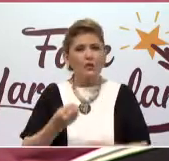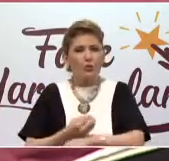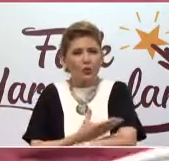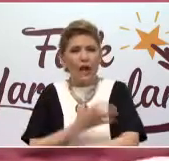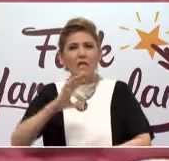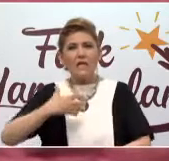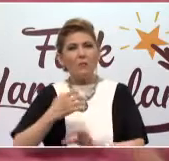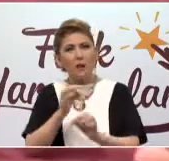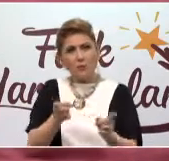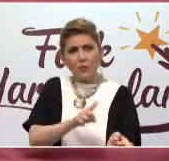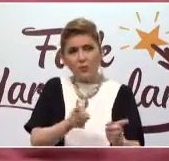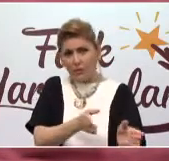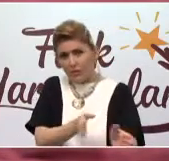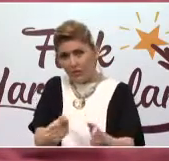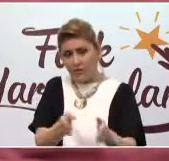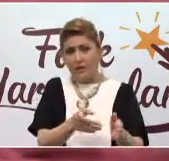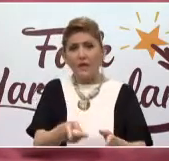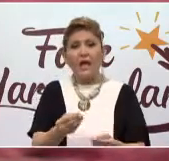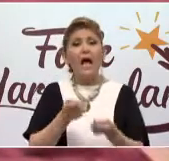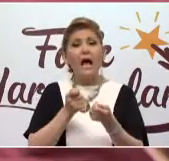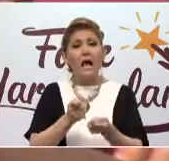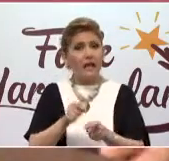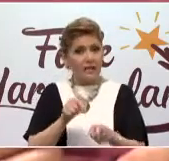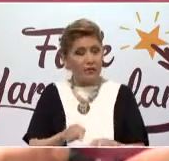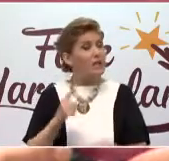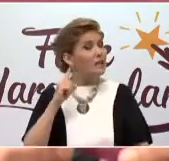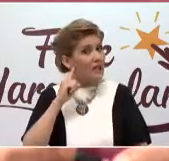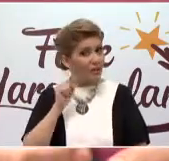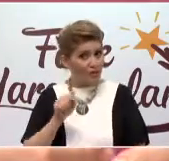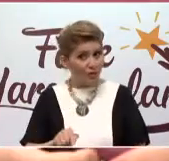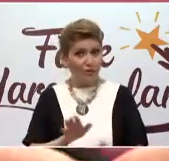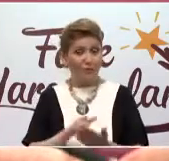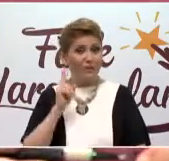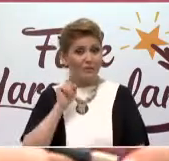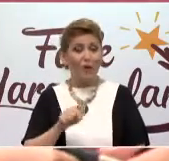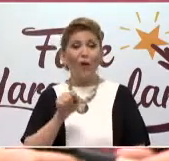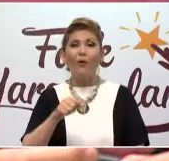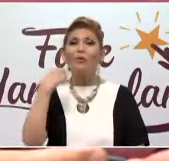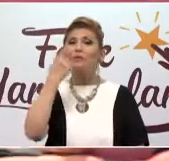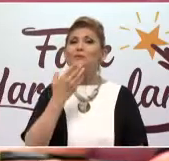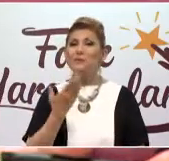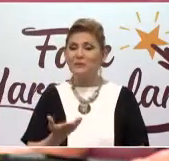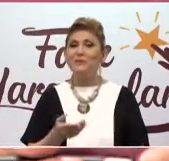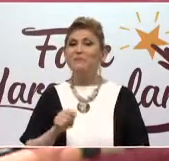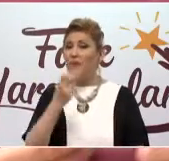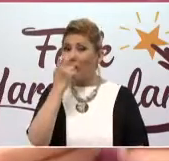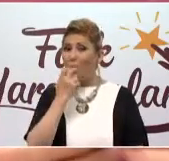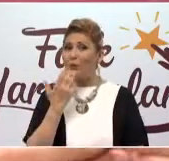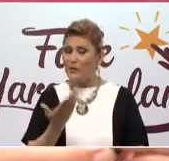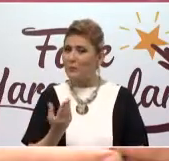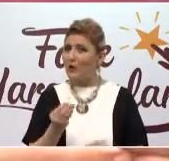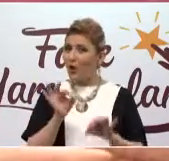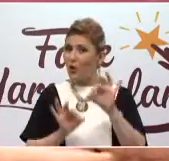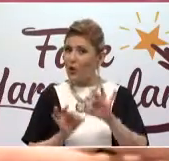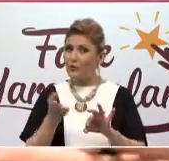anlamıyla yönlendirebilme kapasitesine sahip. Eğitilebiliyorlar, itaat yetenekleri oluyor. Ondan dolayı özenle